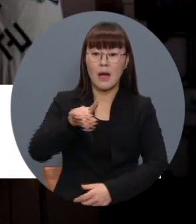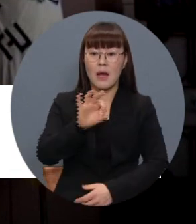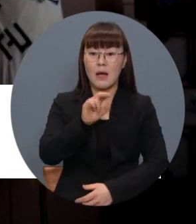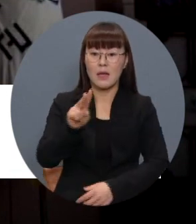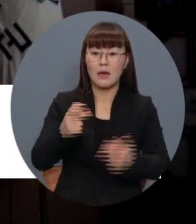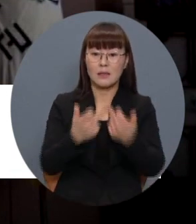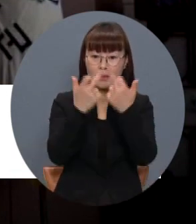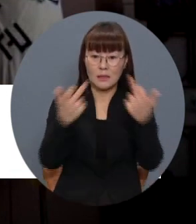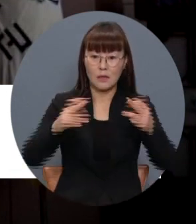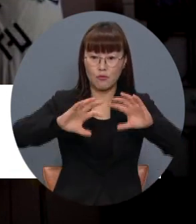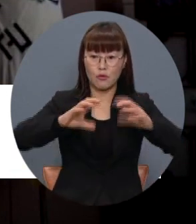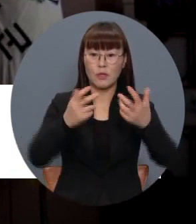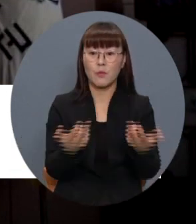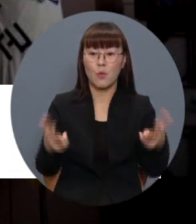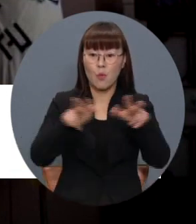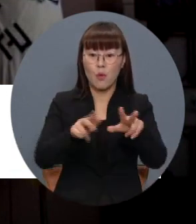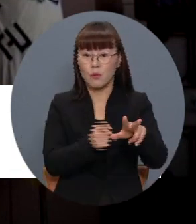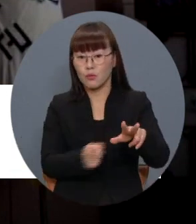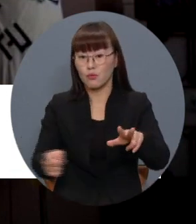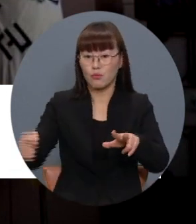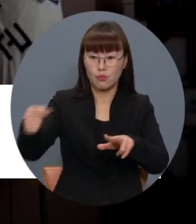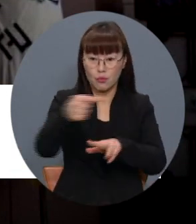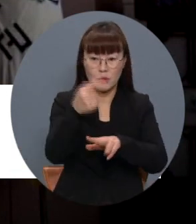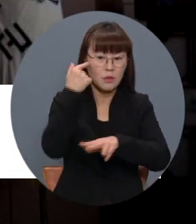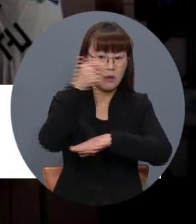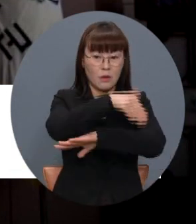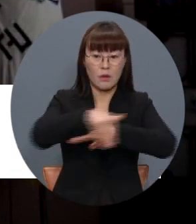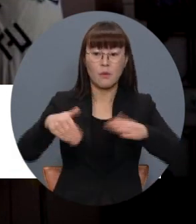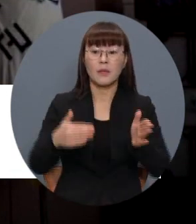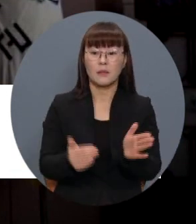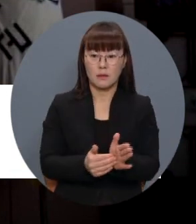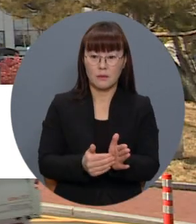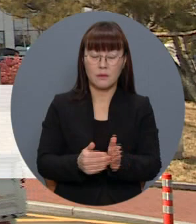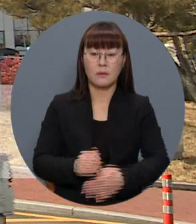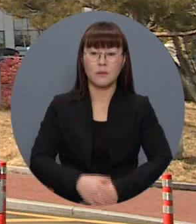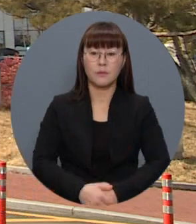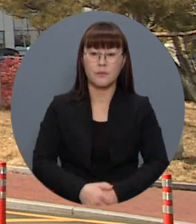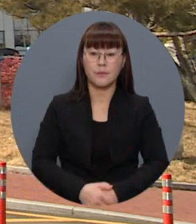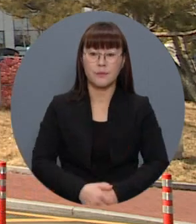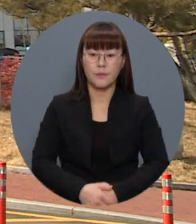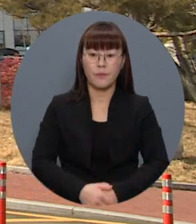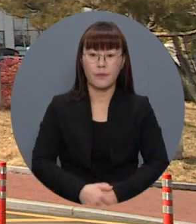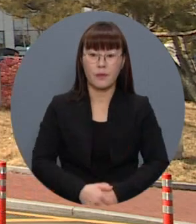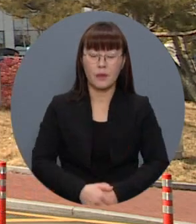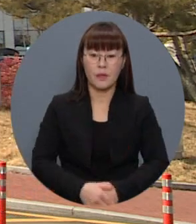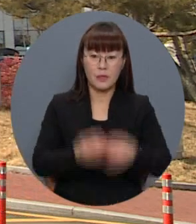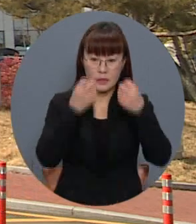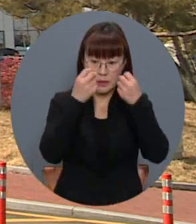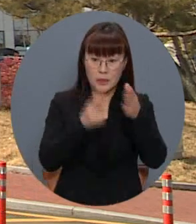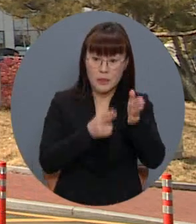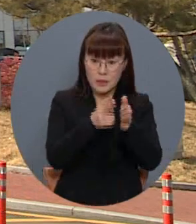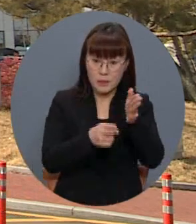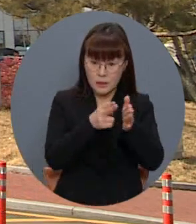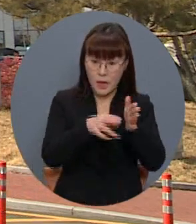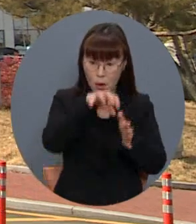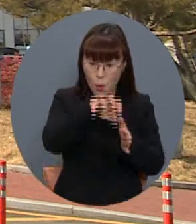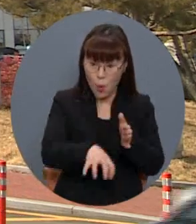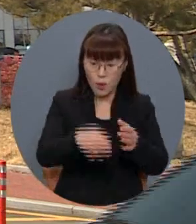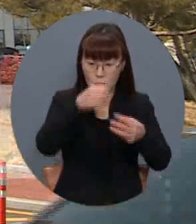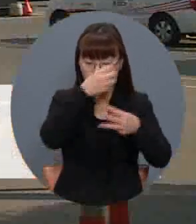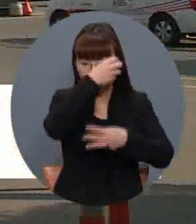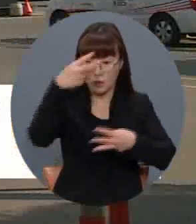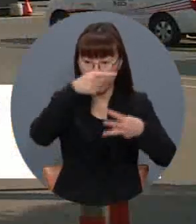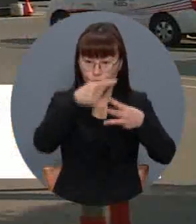가해산 국립공원을 우회하는 노선으로 계획을 한 거고요. 신설 역사가 포함된 성주군은